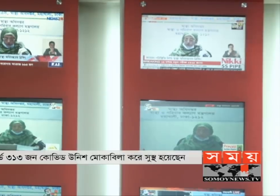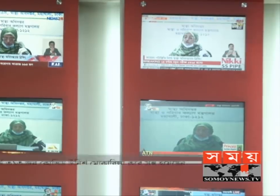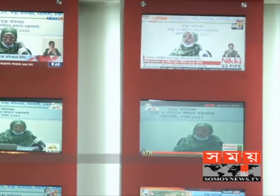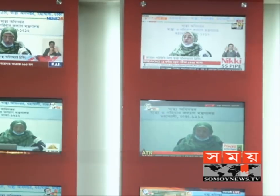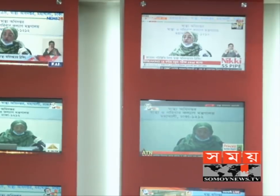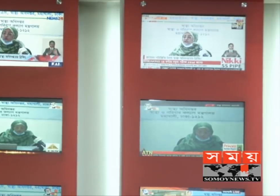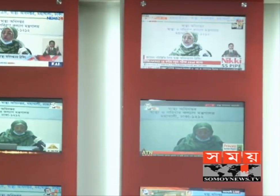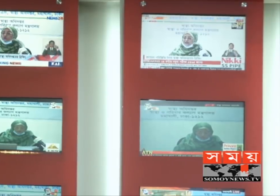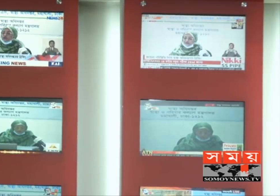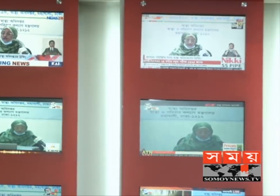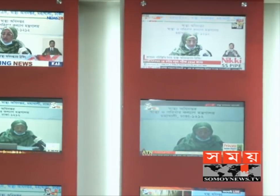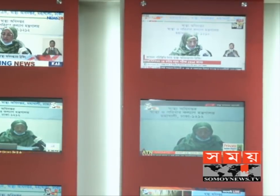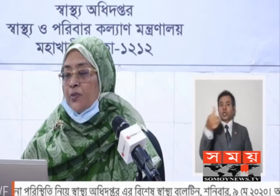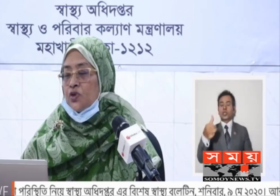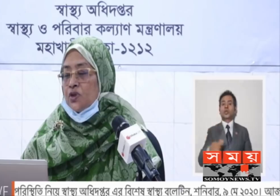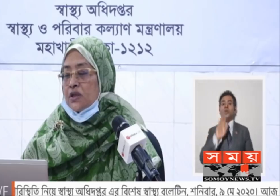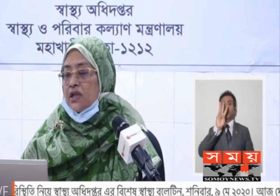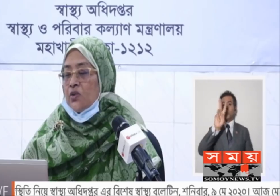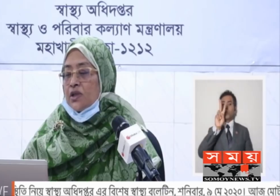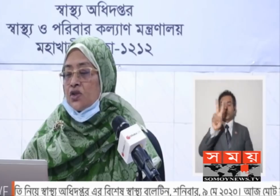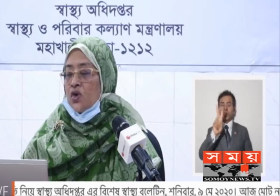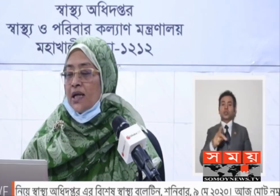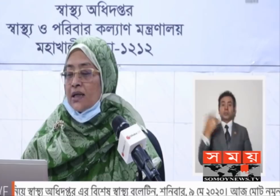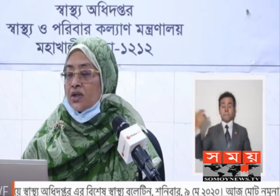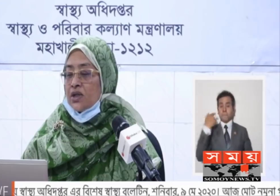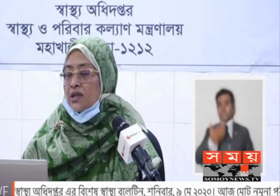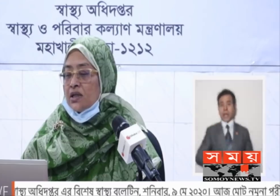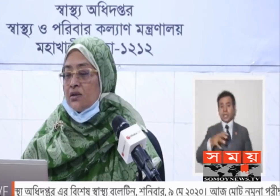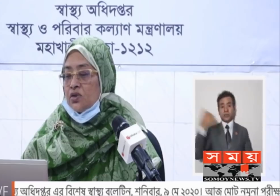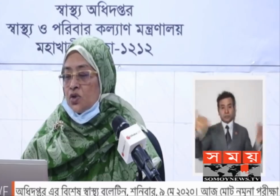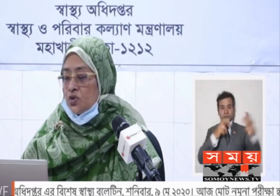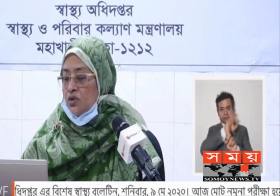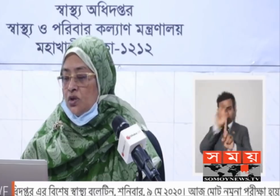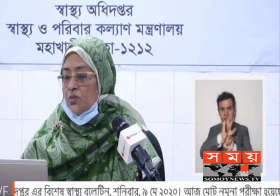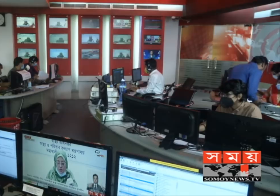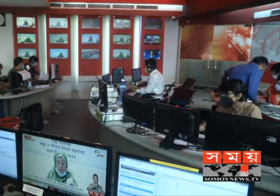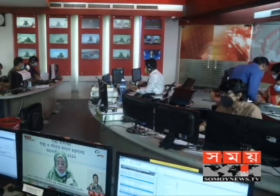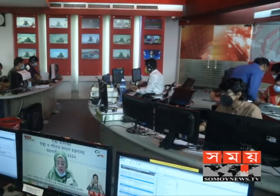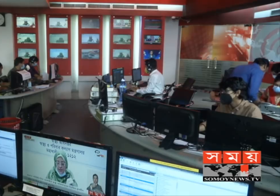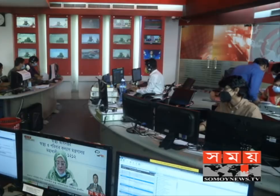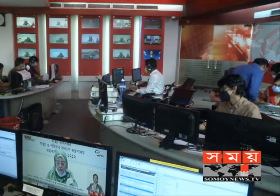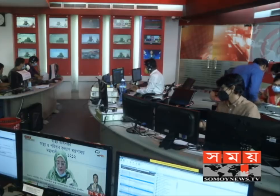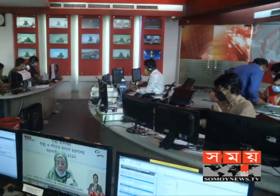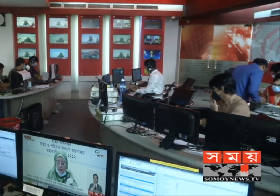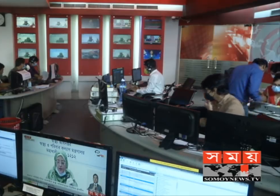নিজের পরিবারকে এবং দেশের মানুষকে রক্ষার আহ্বান জানানো হয় এই বুলেটিনে। 6,81,000। মুজাহিদ শুভ, সময় সংবাদ, ঢাকা।